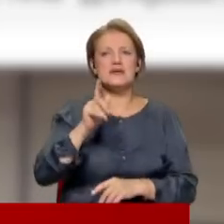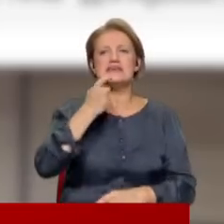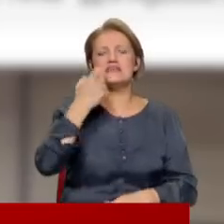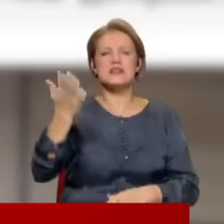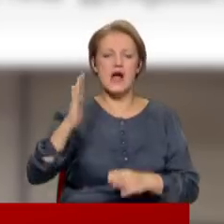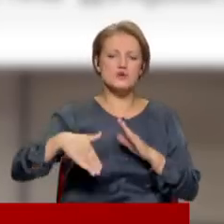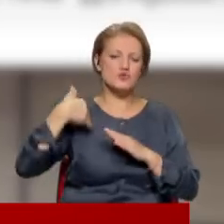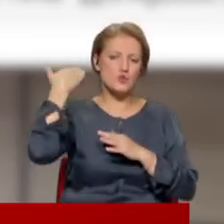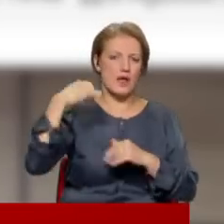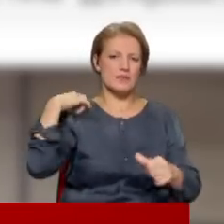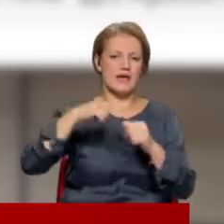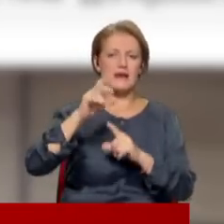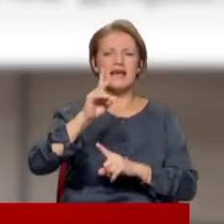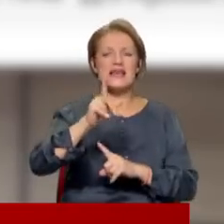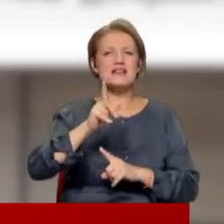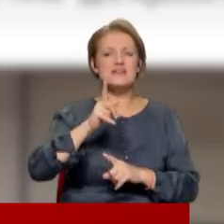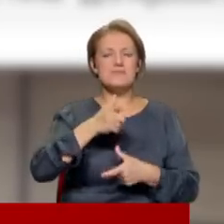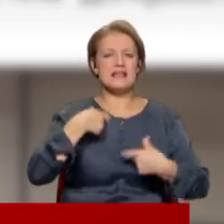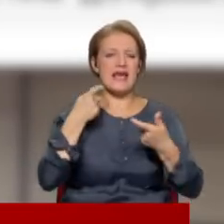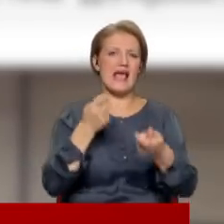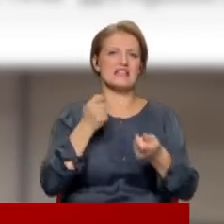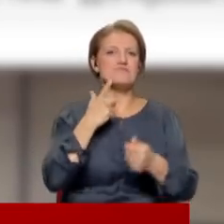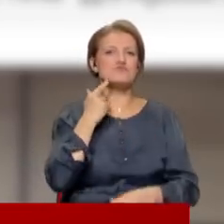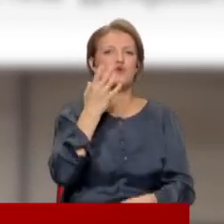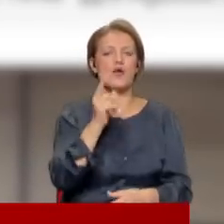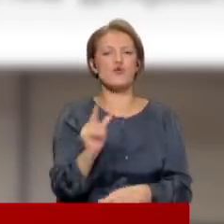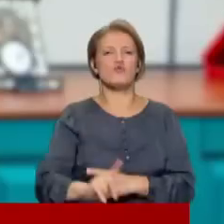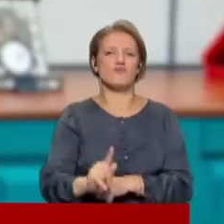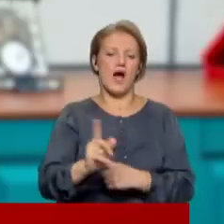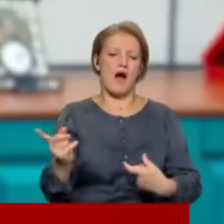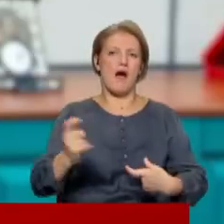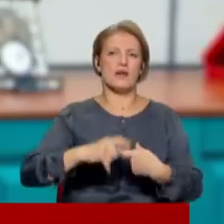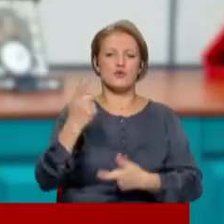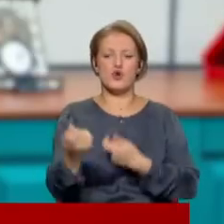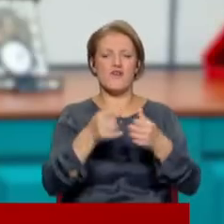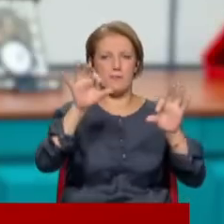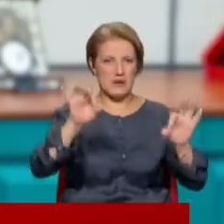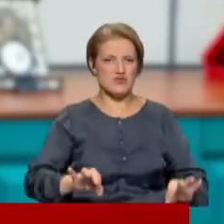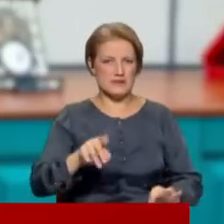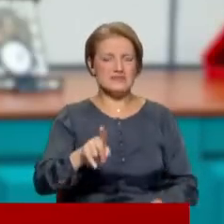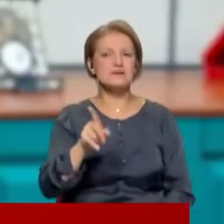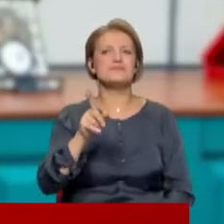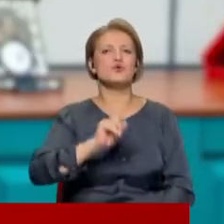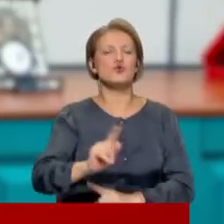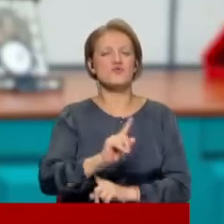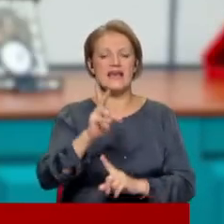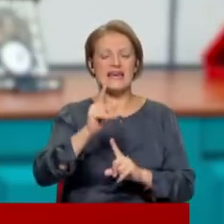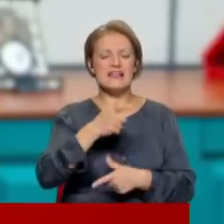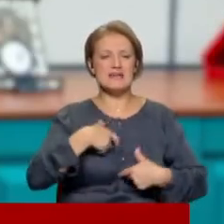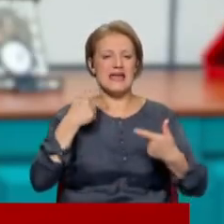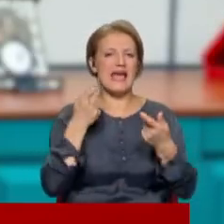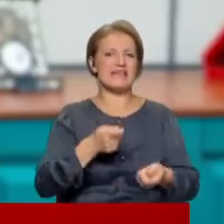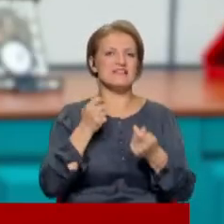yıllar sonra yeniden İl Milli Eğitim Müdürü olarak Şanlıurfa'ya atandı. Göreve başlaması da Şanlıurfa İl Milli